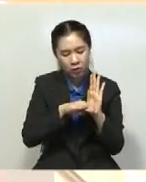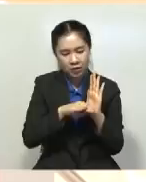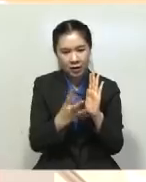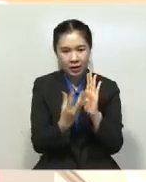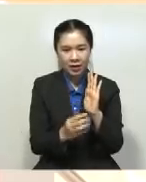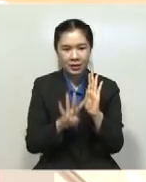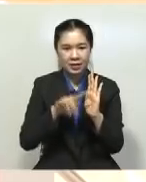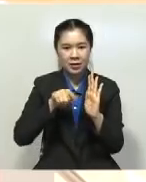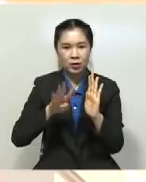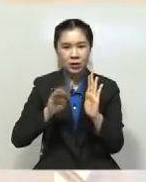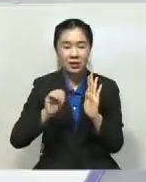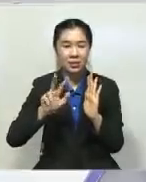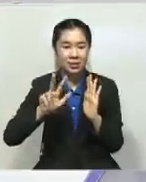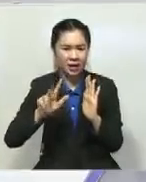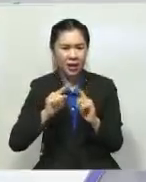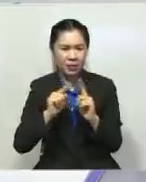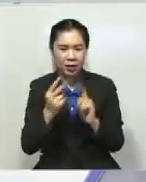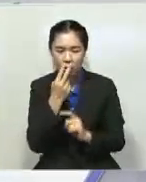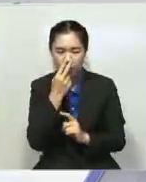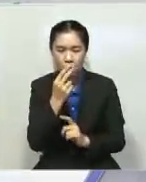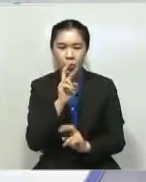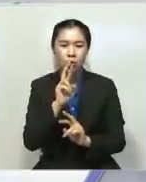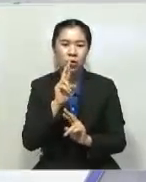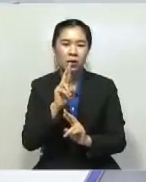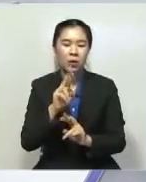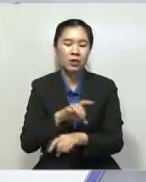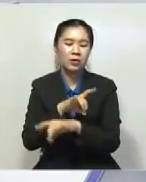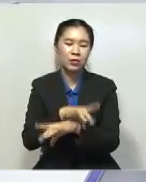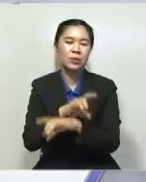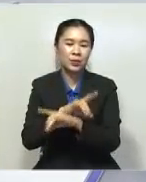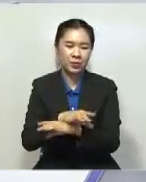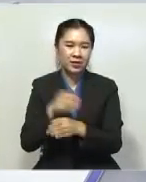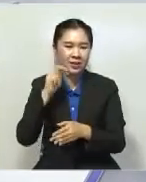4.43 เมตรแต่ก็ยังคงต้องเฝ้าระวังติดตามสถานการณ์น้ำที่แม่น้ำเพชรบุรีกันอยู่ต่อไปครับ